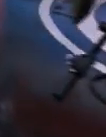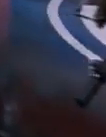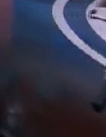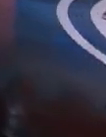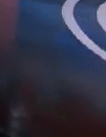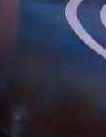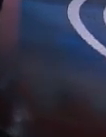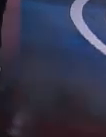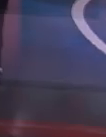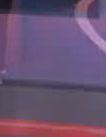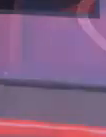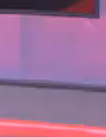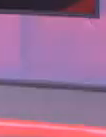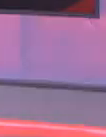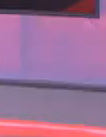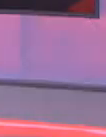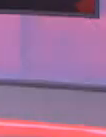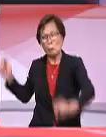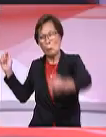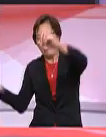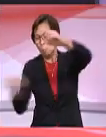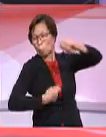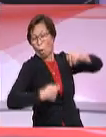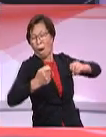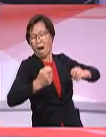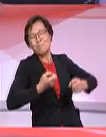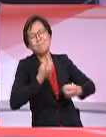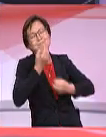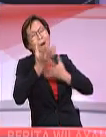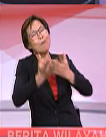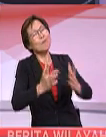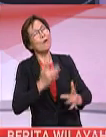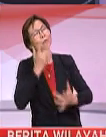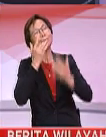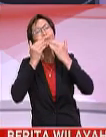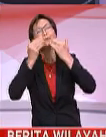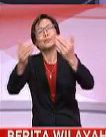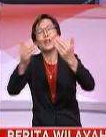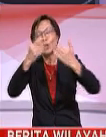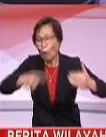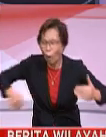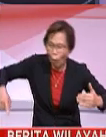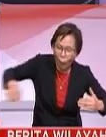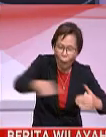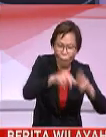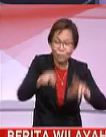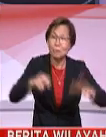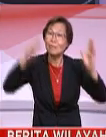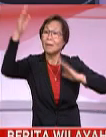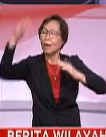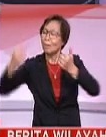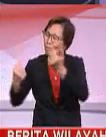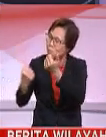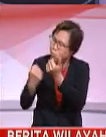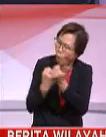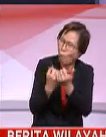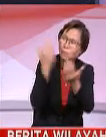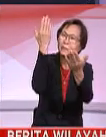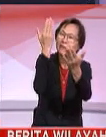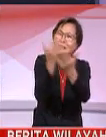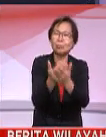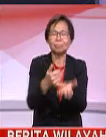Bekas Ratu Squash Negara, Datuk Nicole David meluahkan penghargaannya kepada semua rakyat Malaysia yang menyokongnya